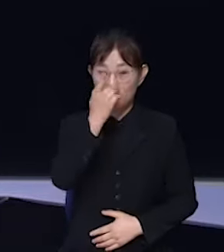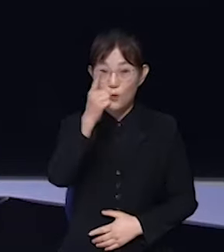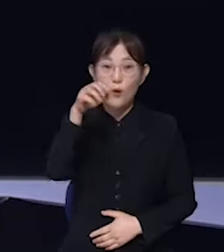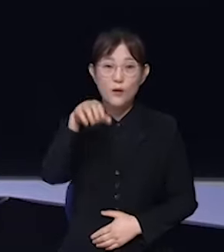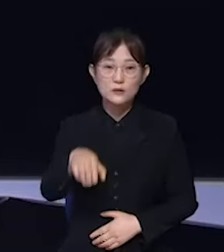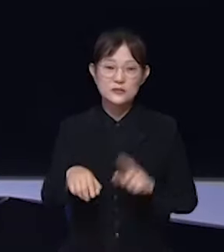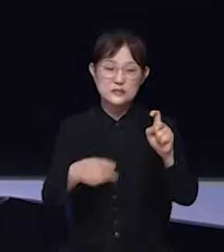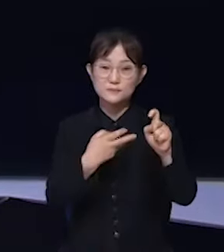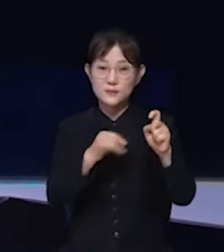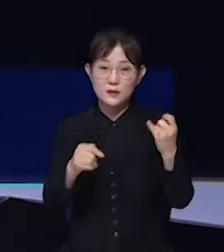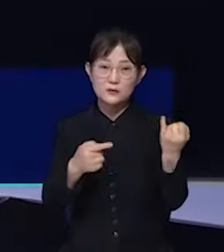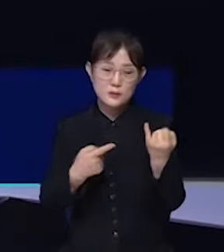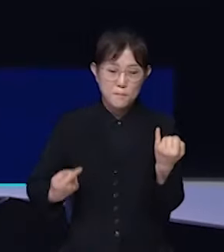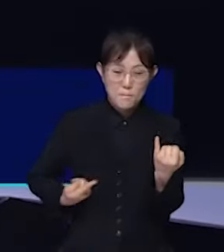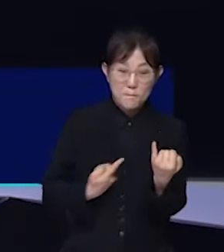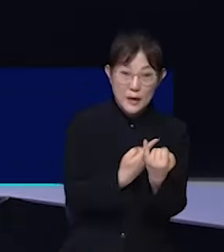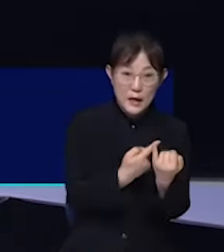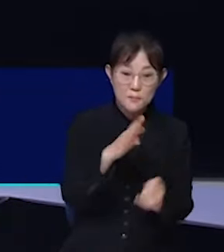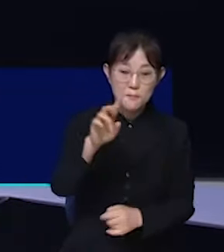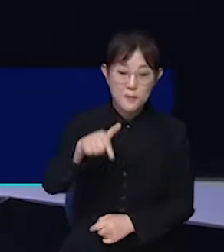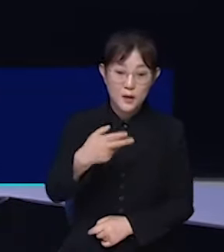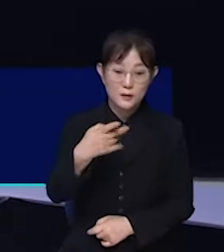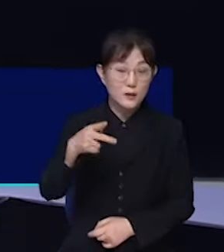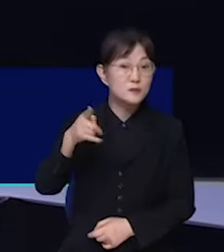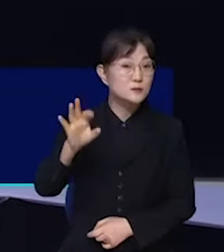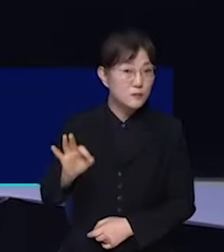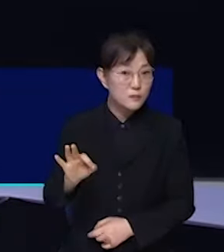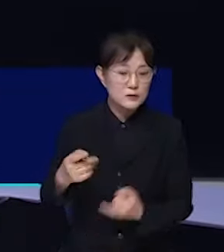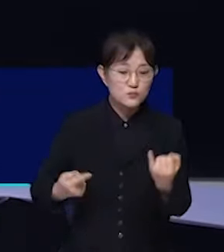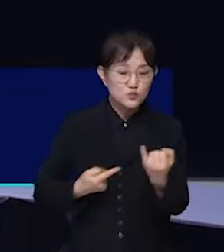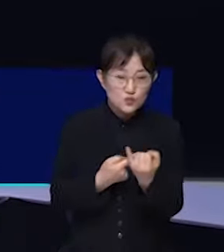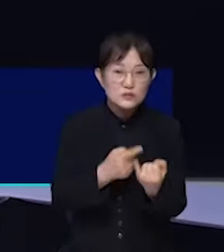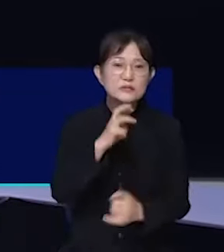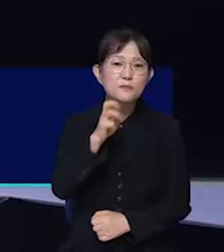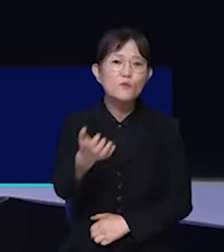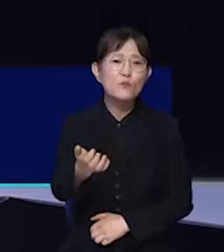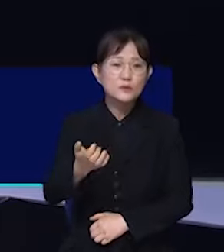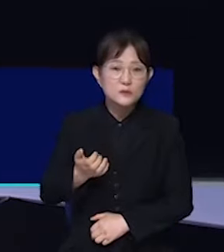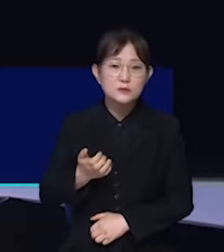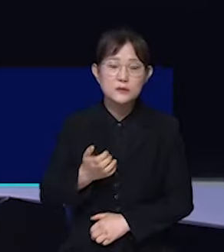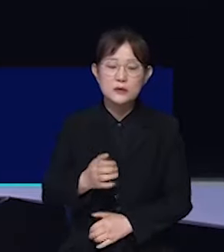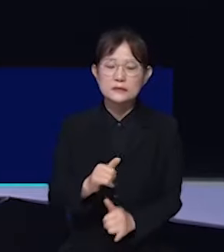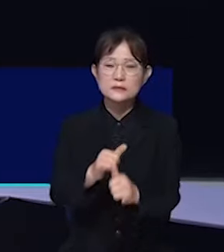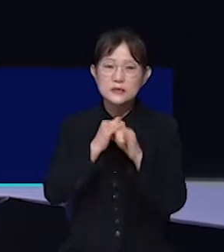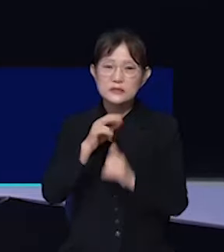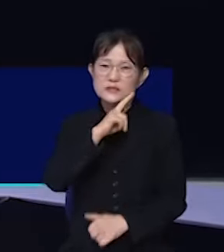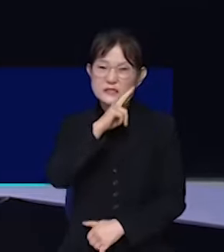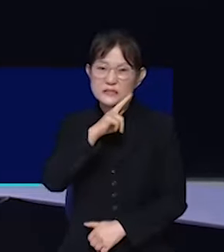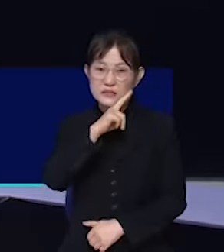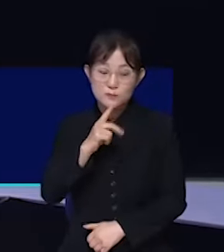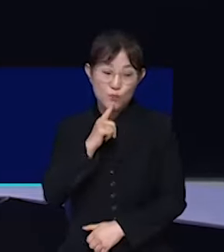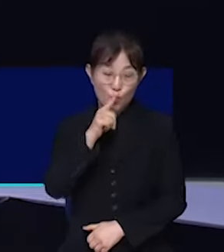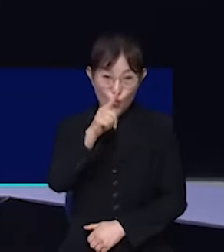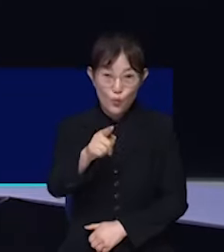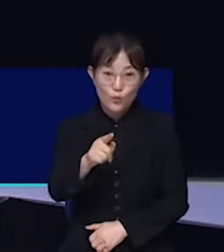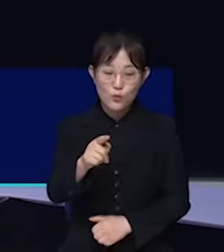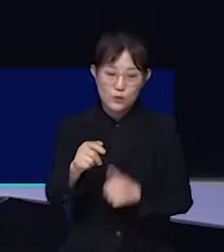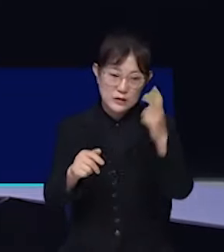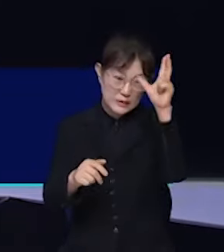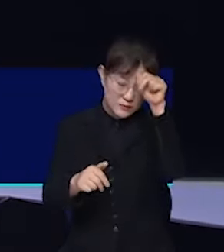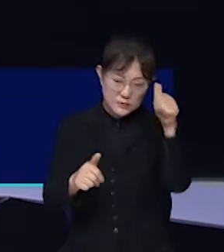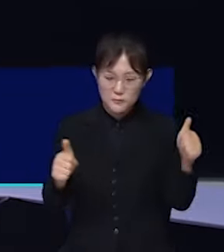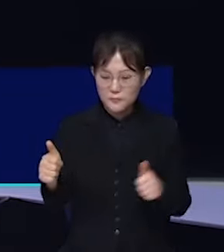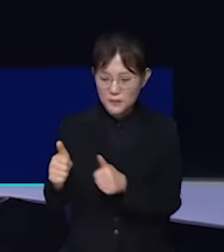순천에서 10대 여성을 살해한 박대성이 사건 발생 30분 전쯤 자살 의심 신고로 경찰의 조사를 받은 것이